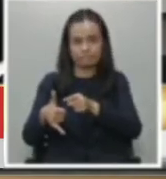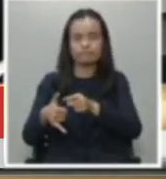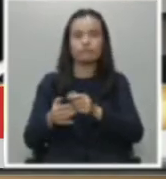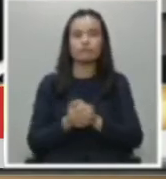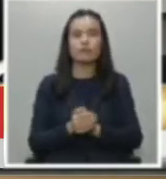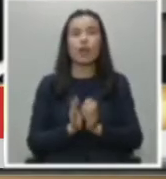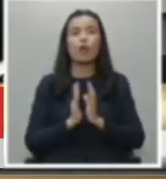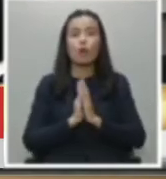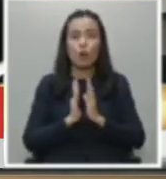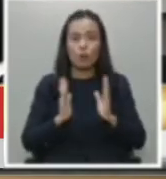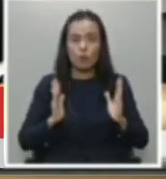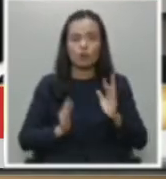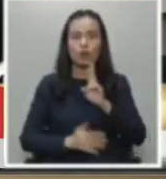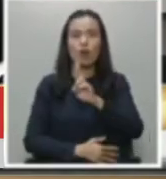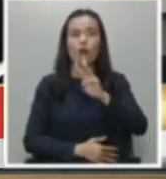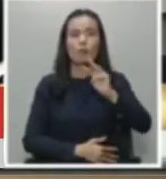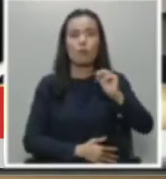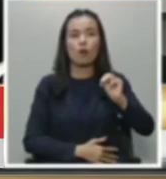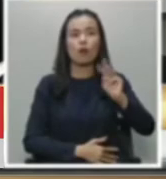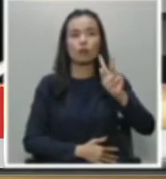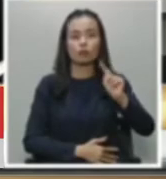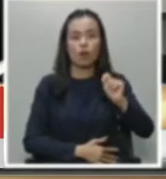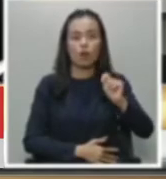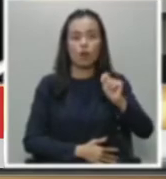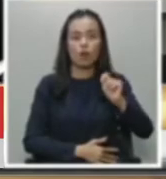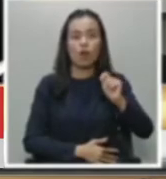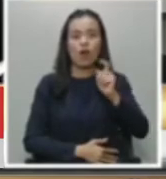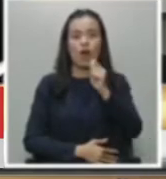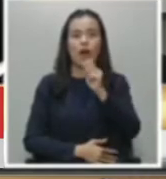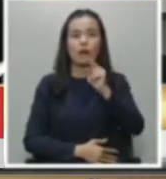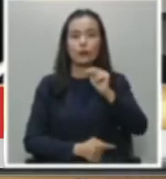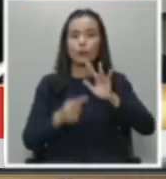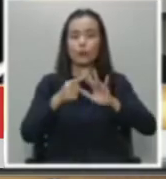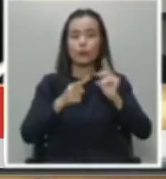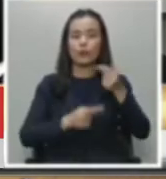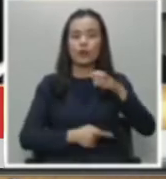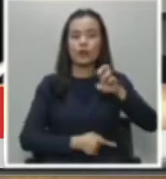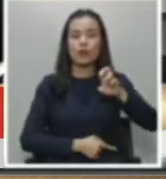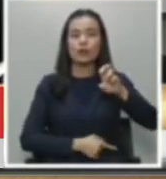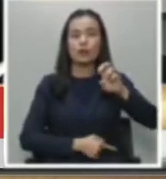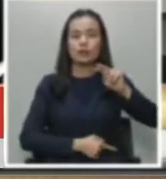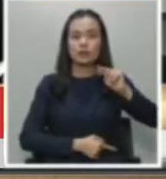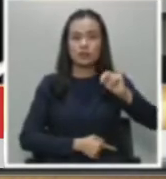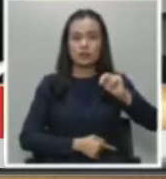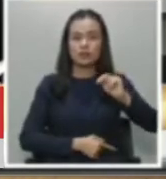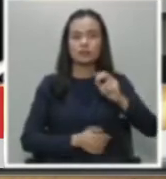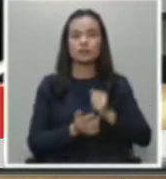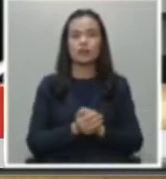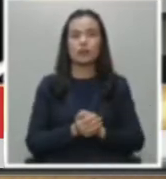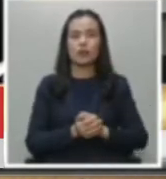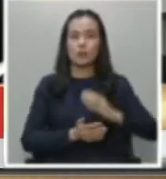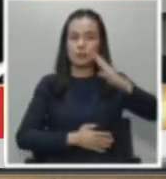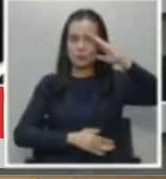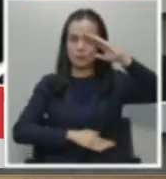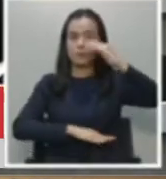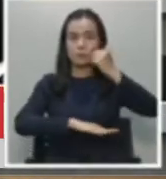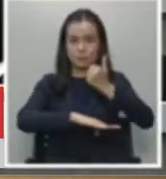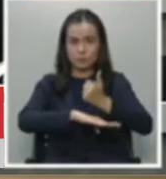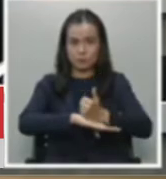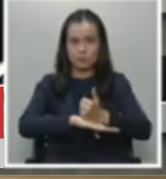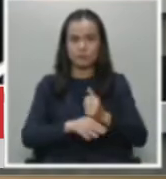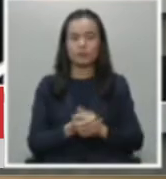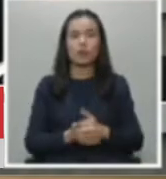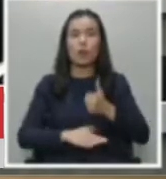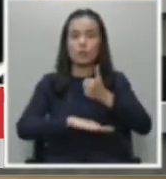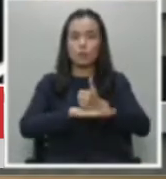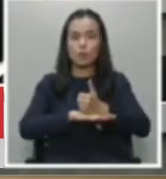ขอขอบคุณท่านรัฐมนตรีอนุทินชาญวีรกุลท่านผบ.ตร.ผู้ว่าวิเชียรและผู้